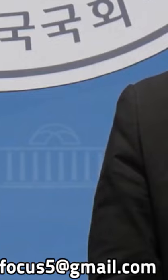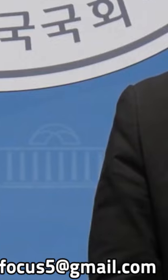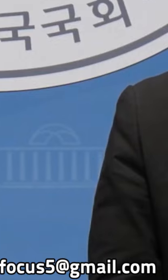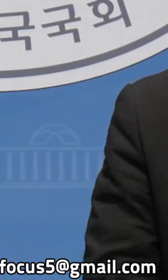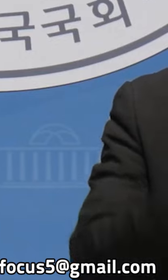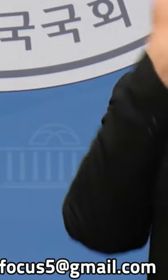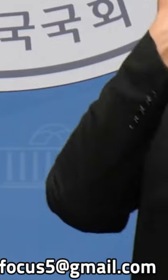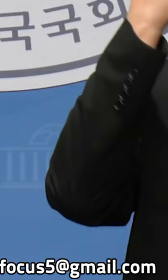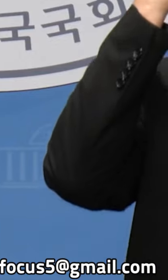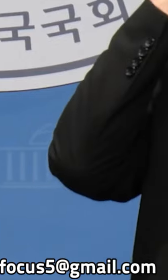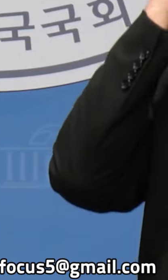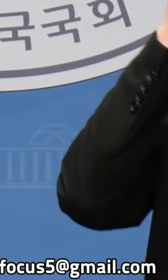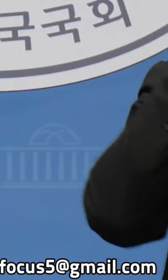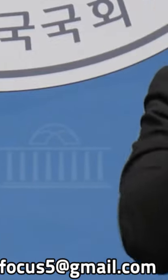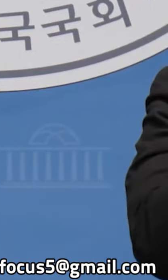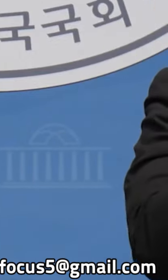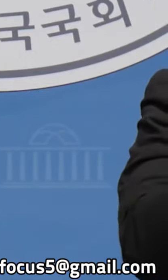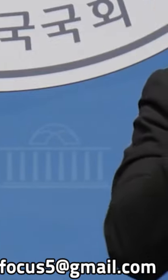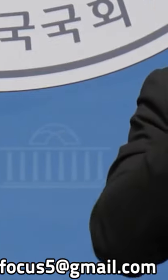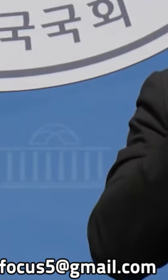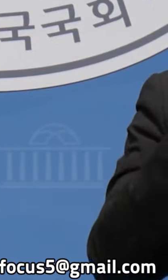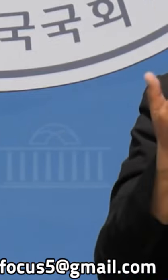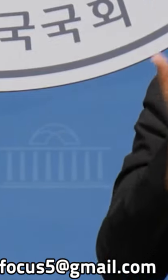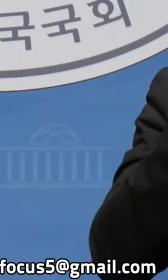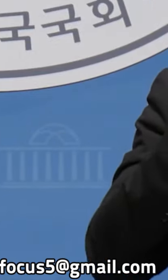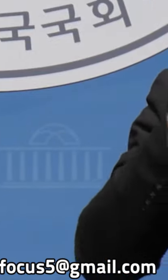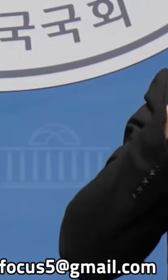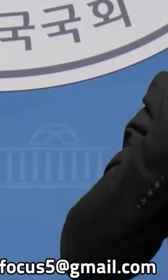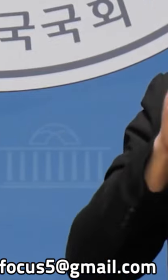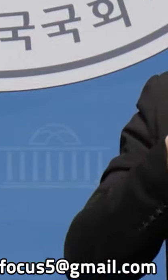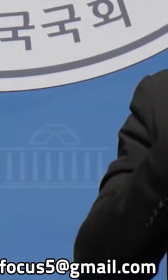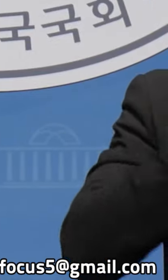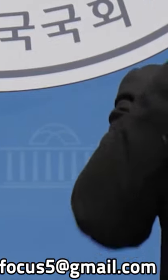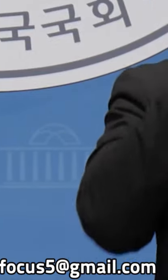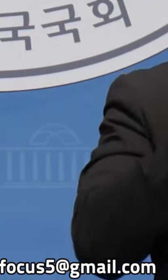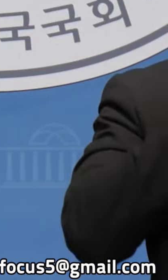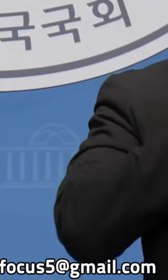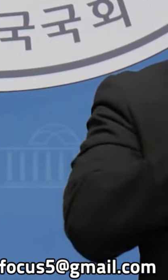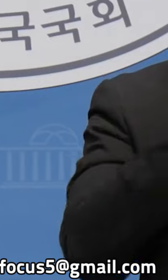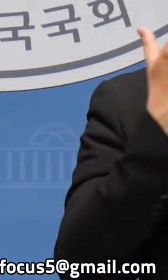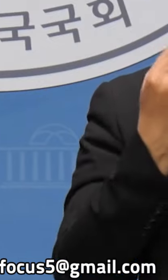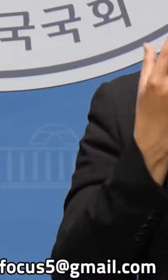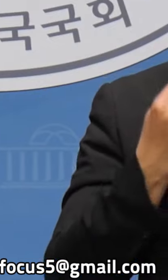외압의 실체가 밝혀질까 두려워 특검을 거부한 것입니다